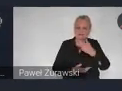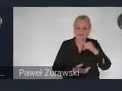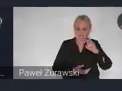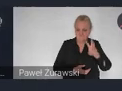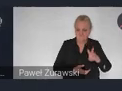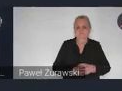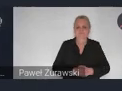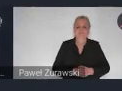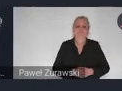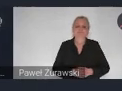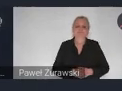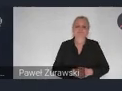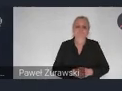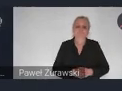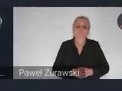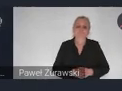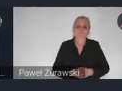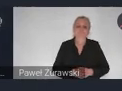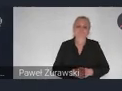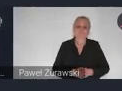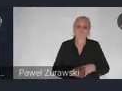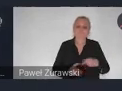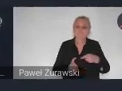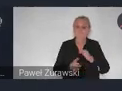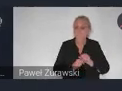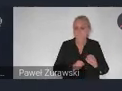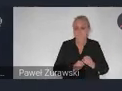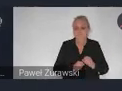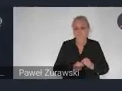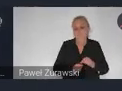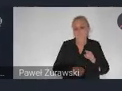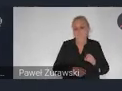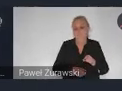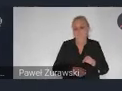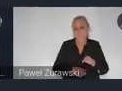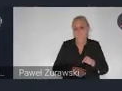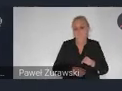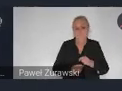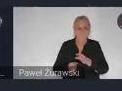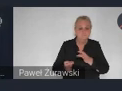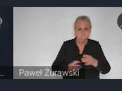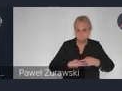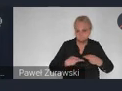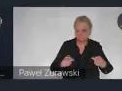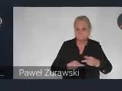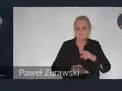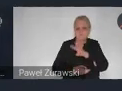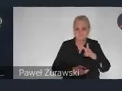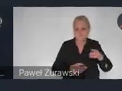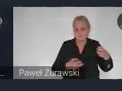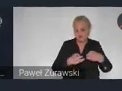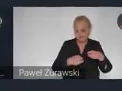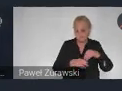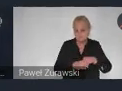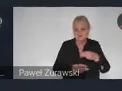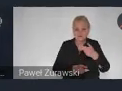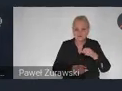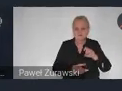Instytutu Wolności one są niezwłocznie publikowane na naszej stronie internetowej